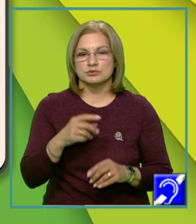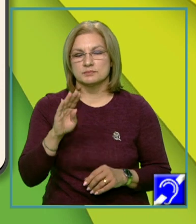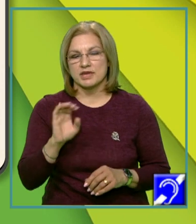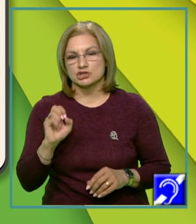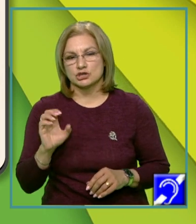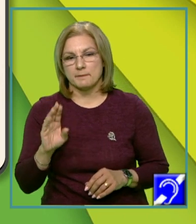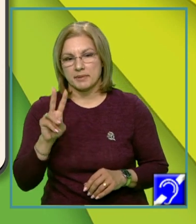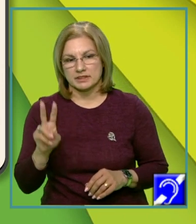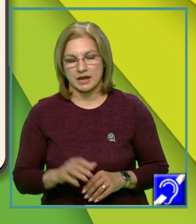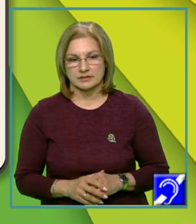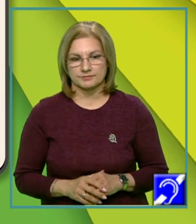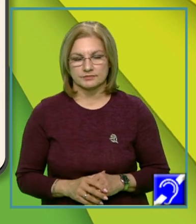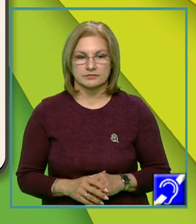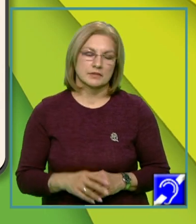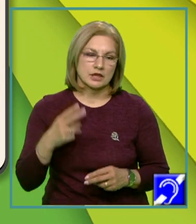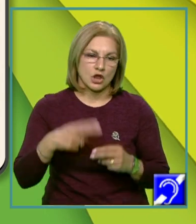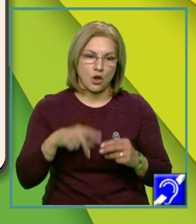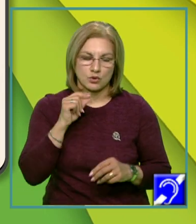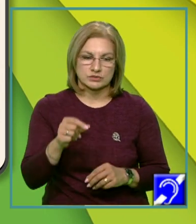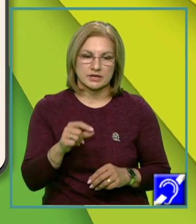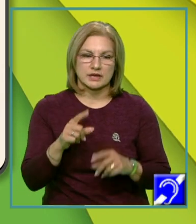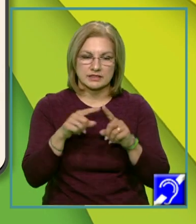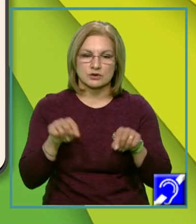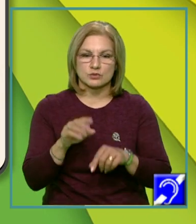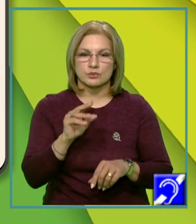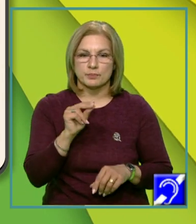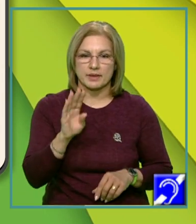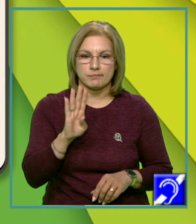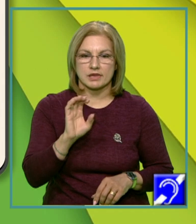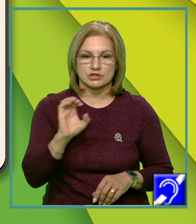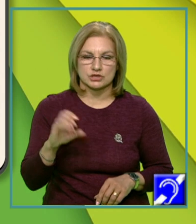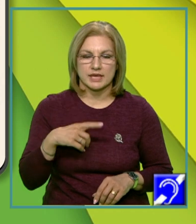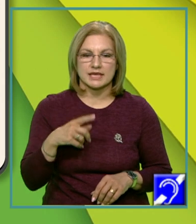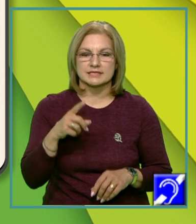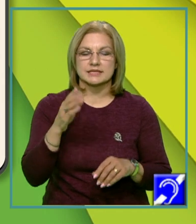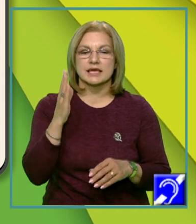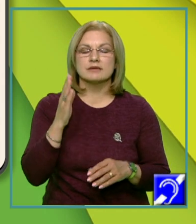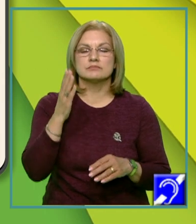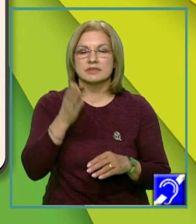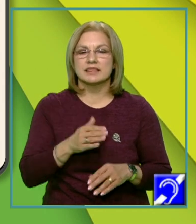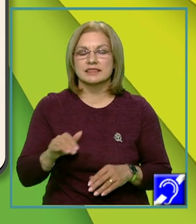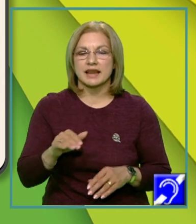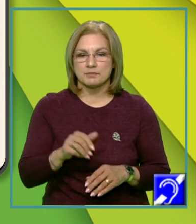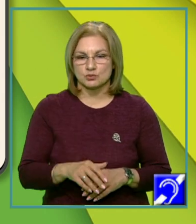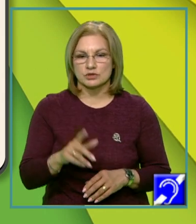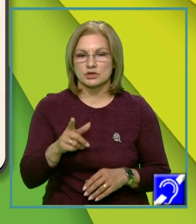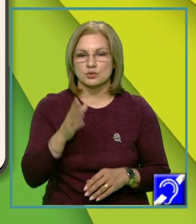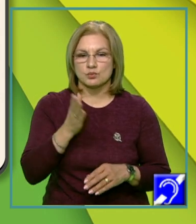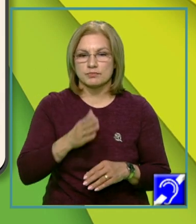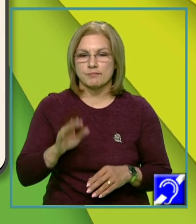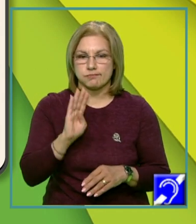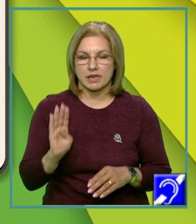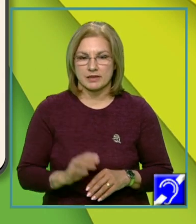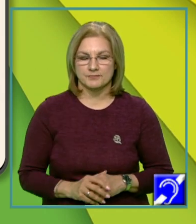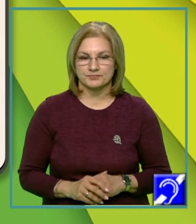și cu concluzionând că triunghiul p b c este dreptunghic cu unghiul drept în b